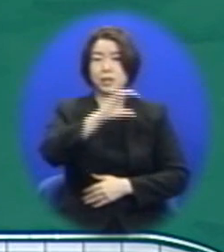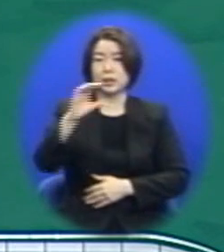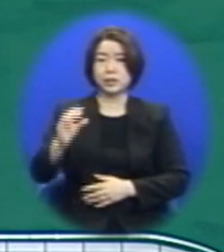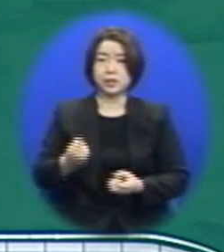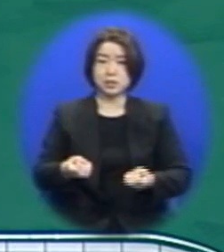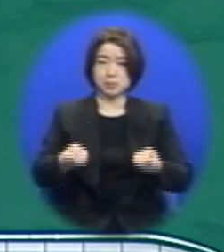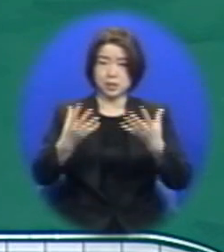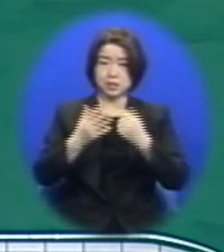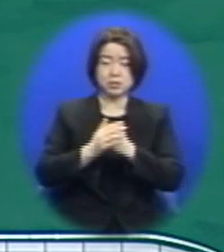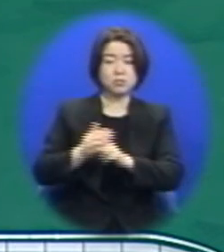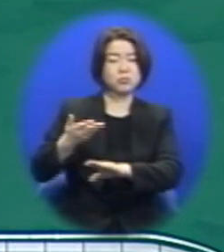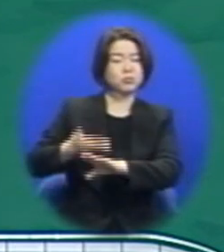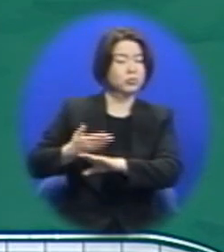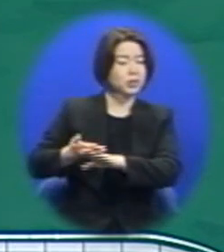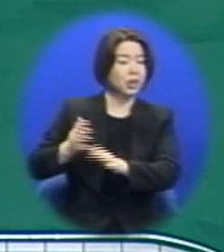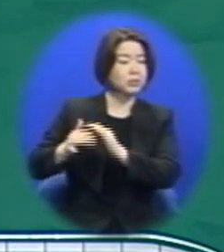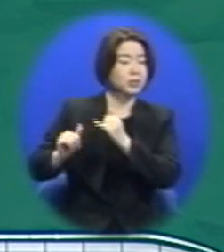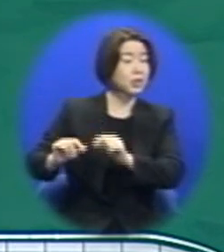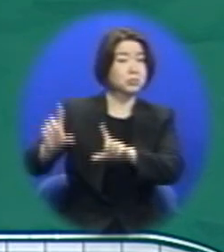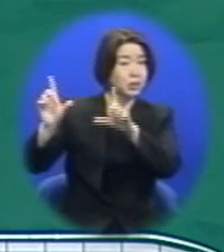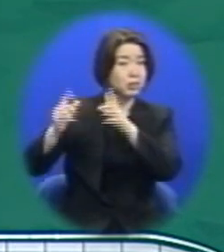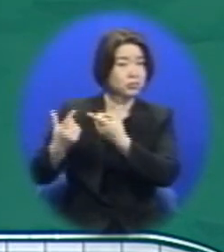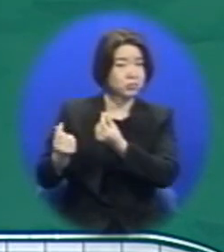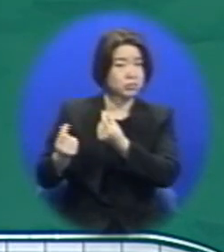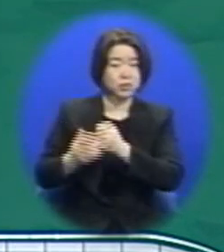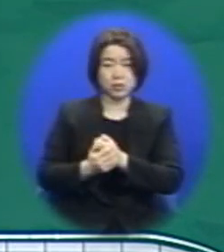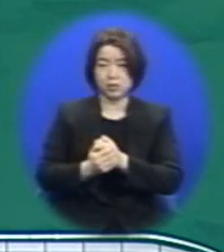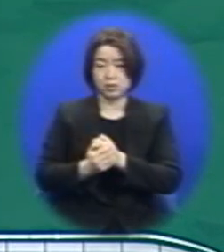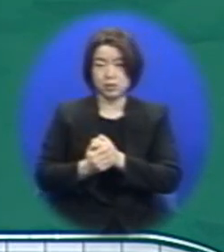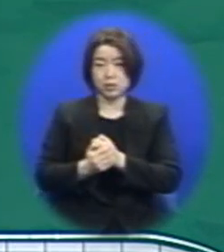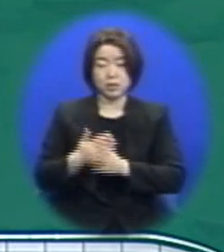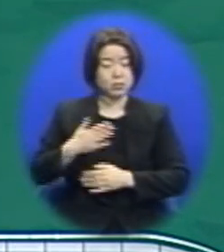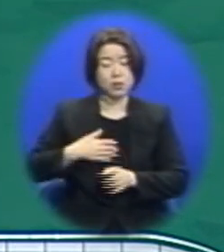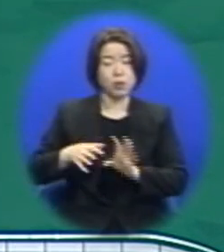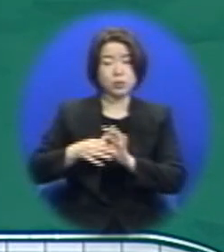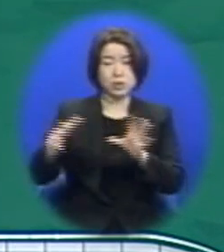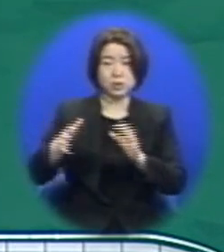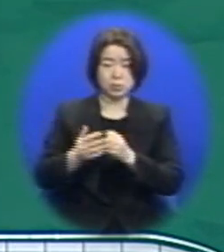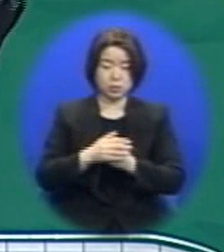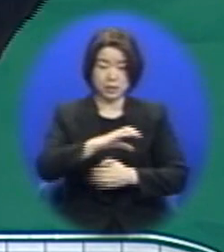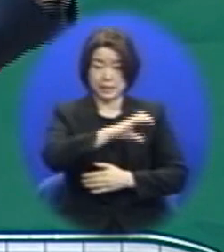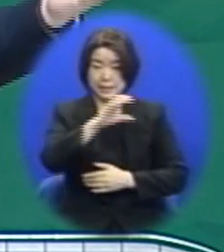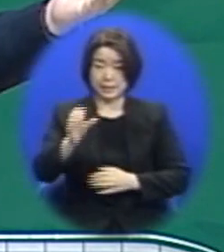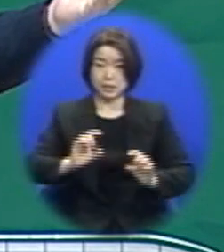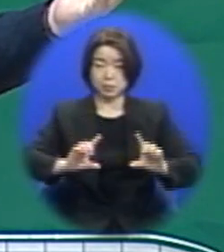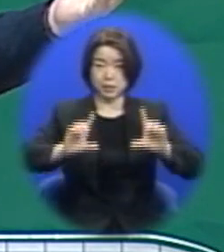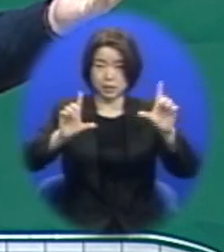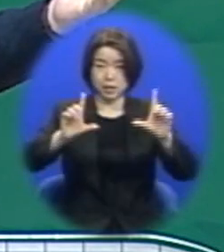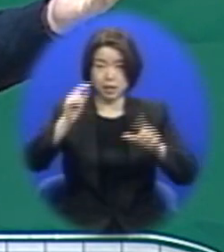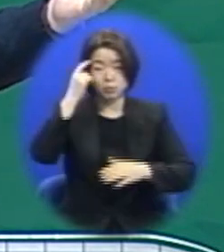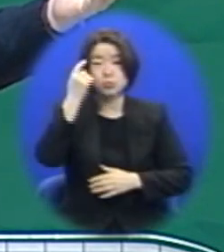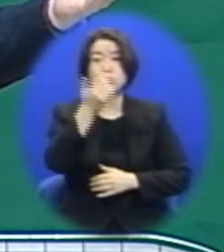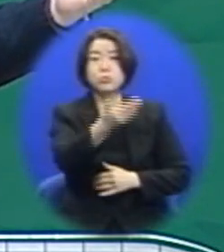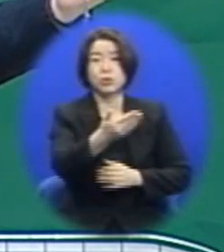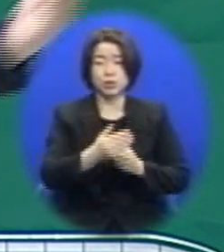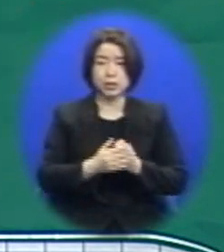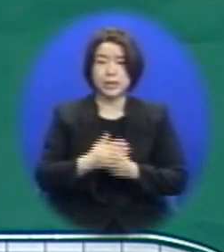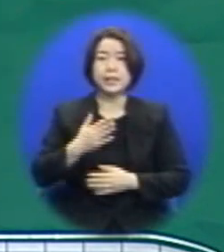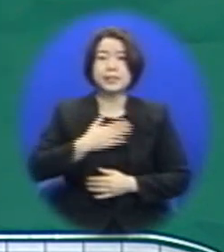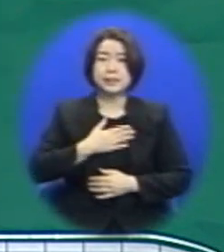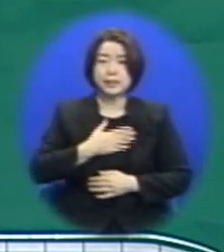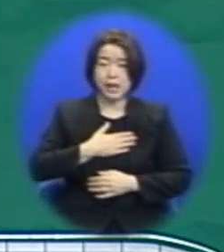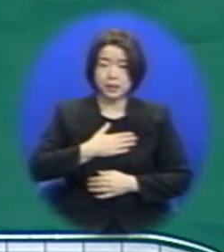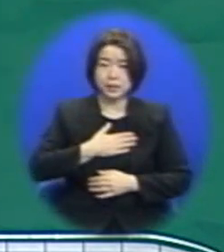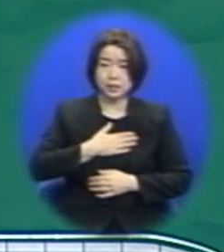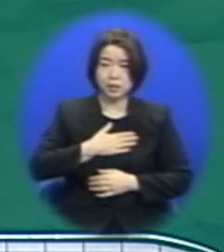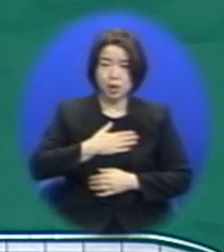그냥 남의 날입니다. 크리스마스 때 주님은 여러분에게 물으세요. 나는 만왕의 왕이다. 그러나